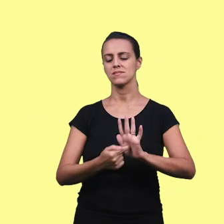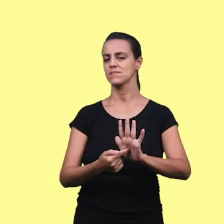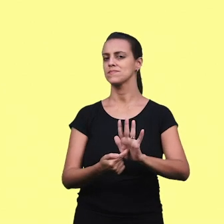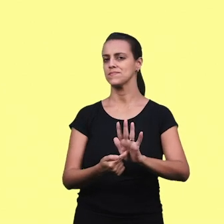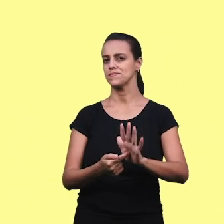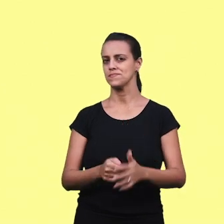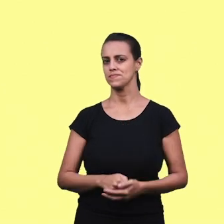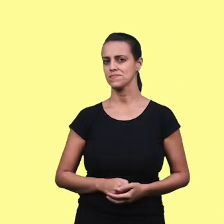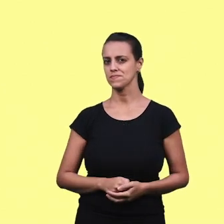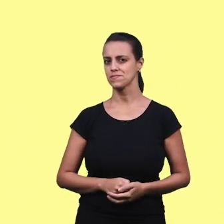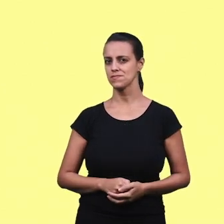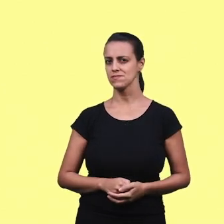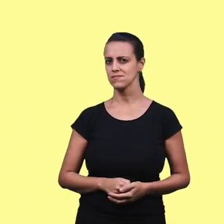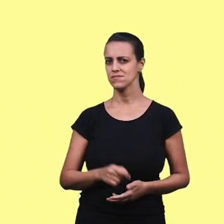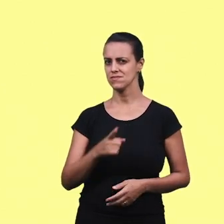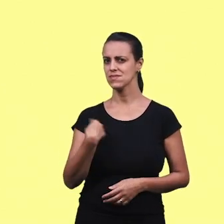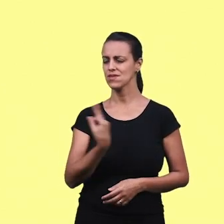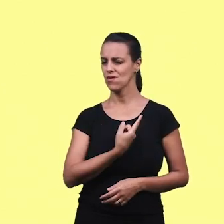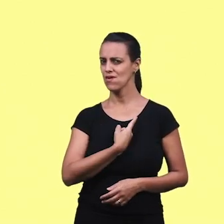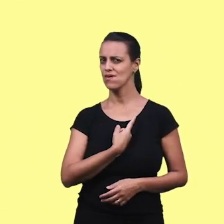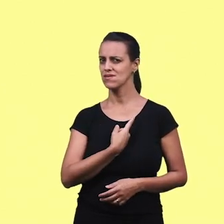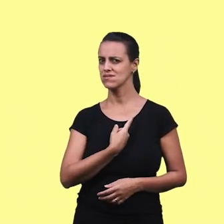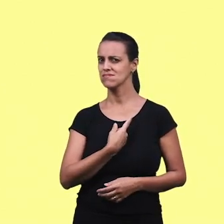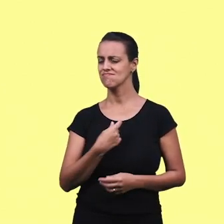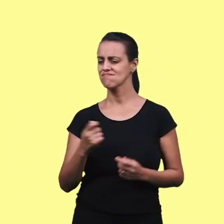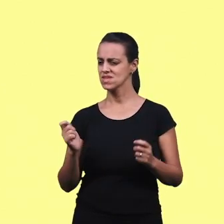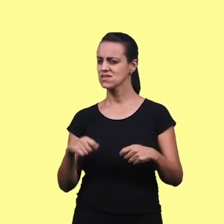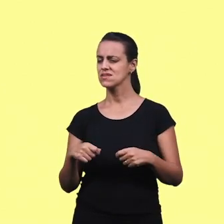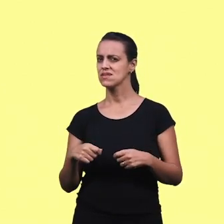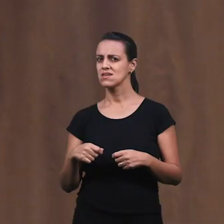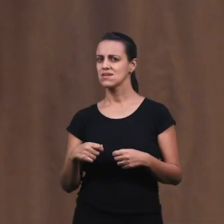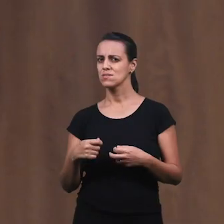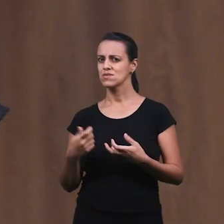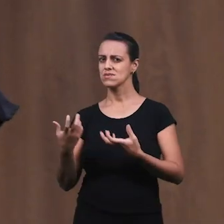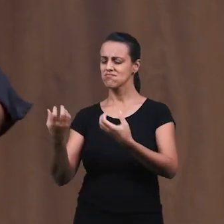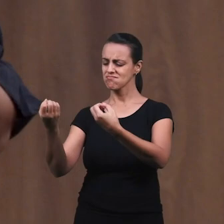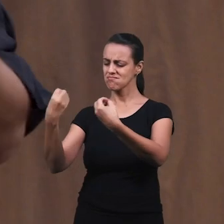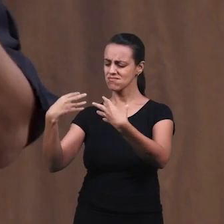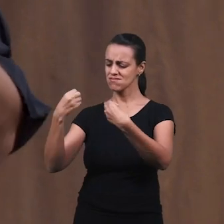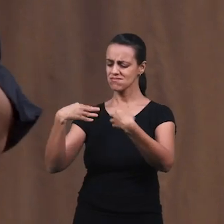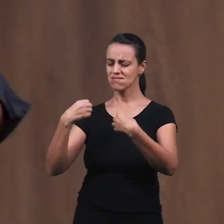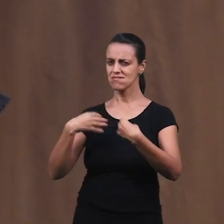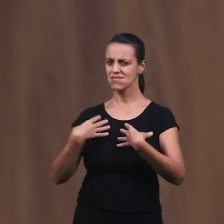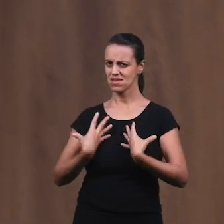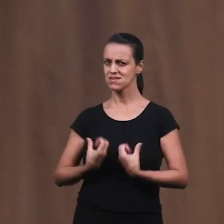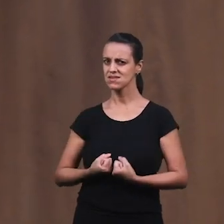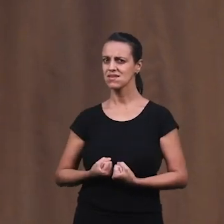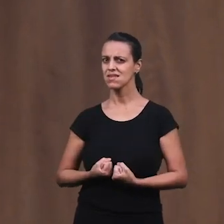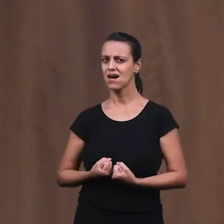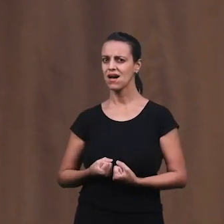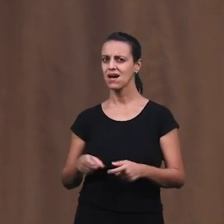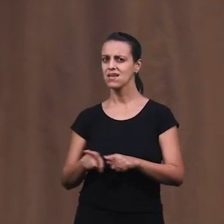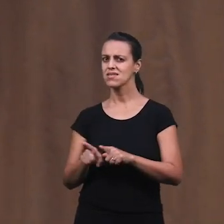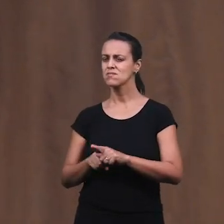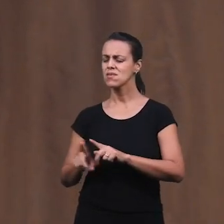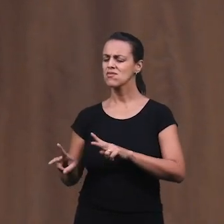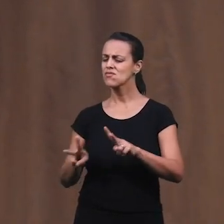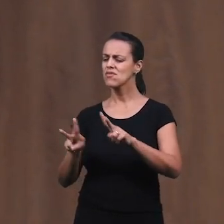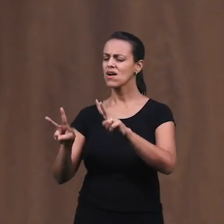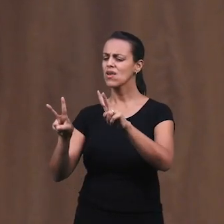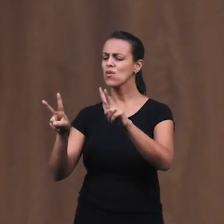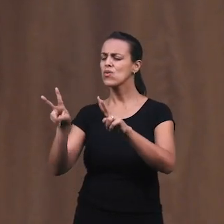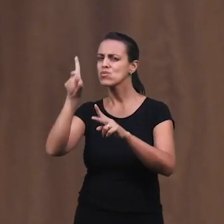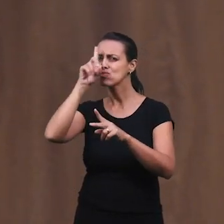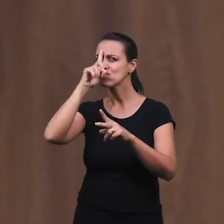témoignage. » Apocalypse 12, 11. Et nous puissions ainsi recevoir l'enseignement du Seigneur et donner